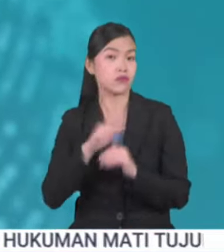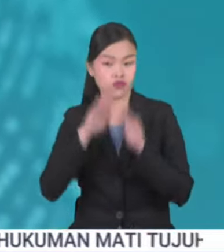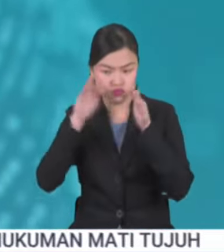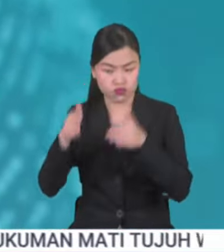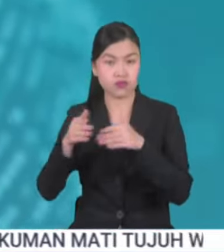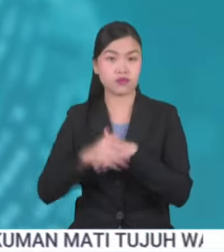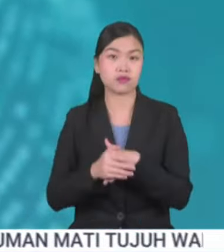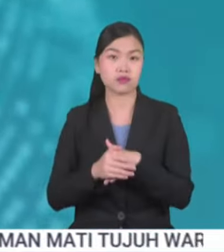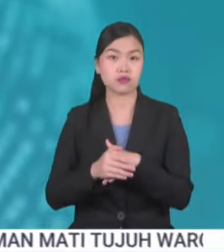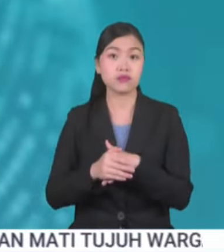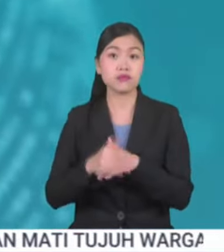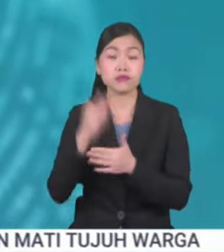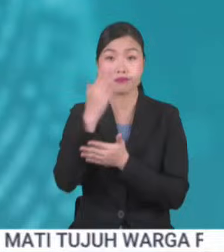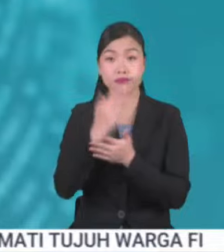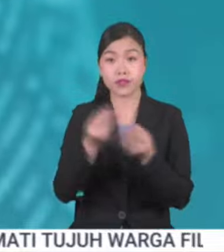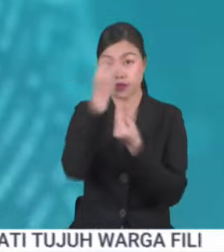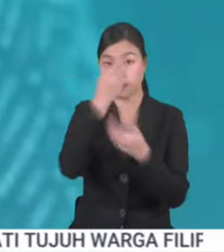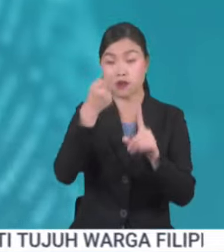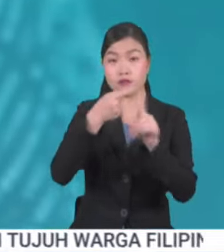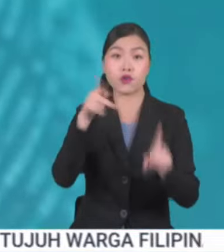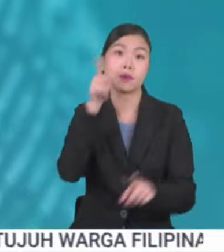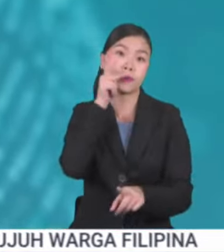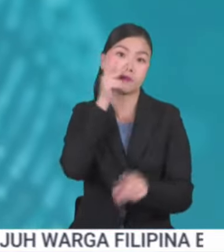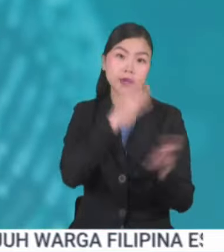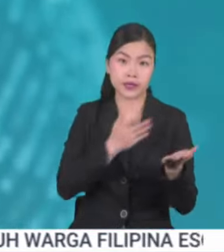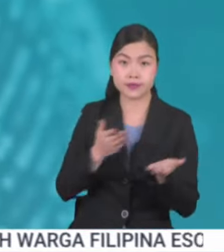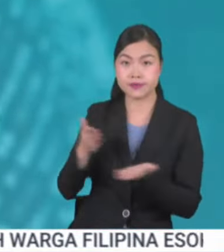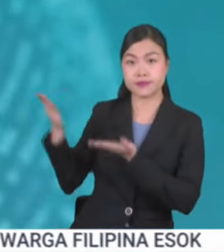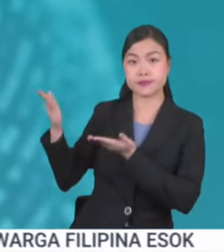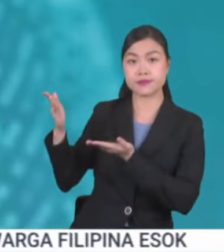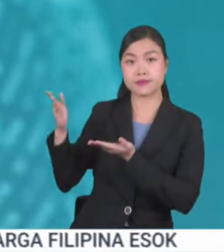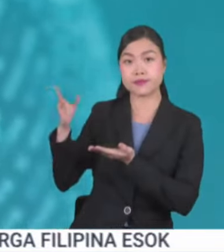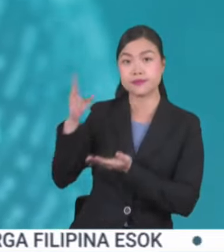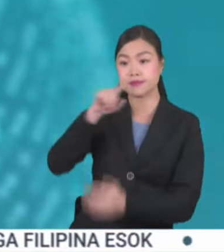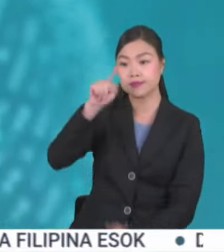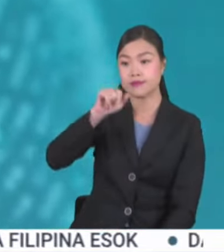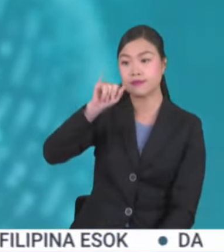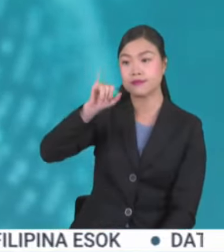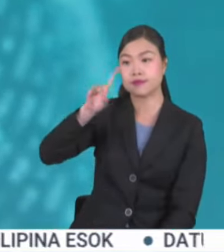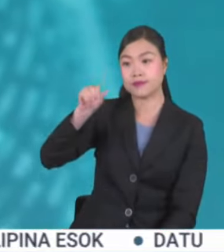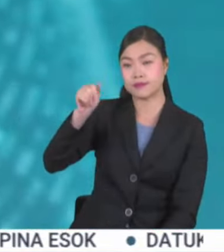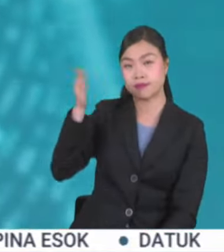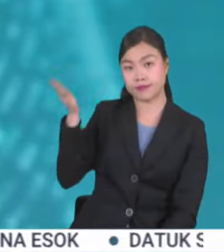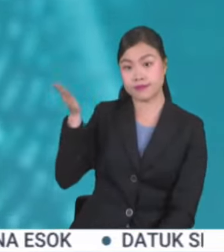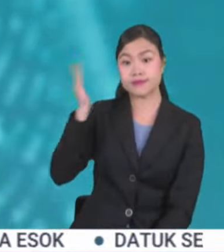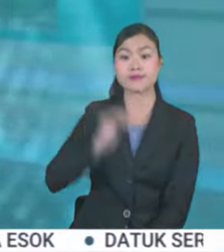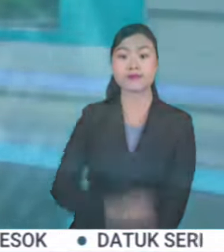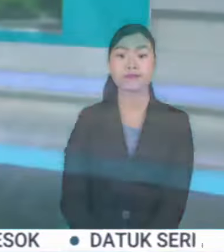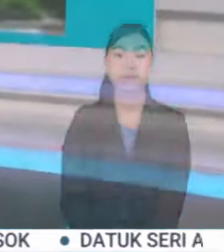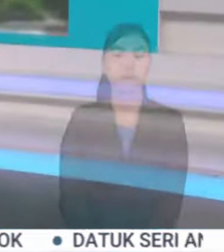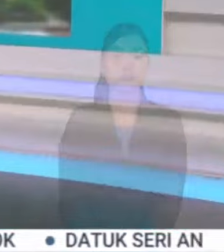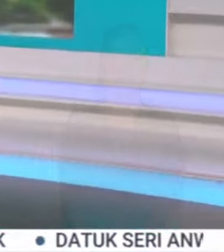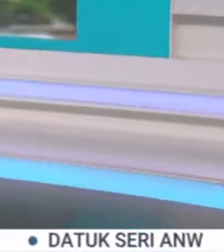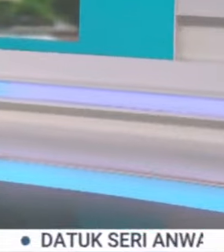Kedah antara paparan langsung dari Negeri Jelapang Padi bersama penyampai Siti Zaidah Osman.